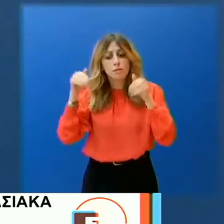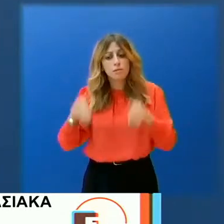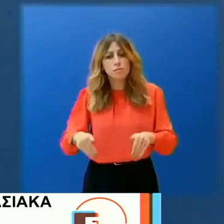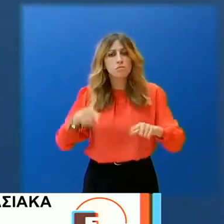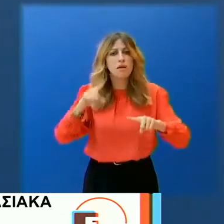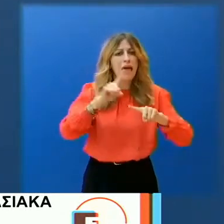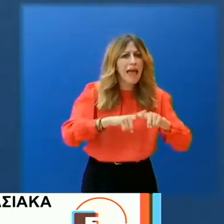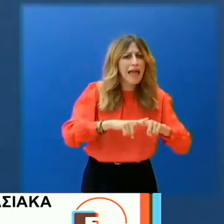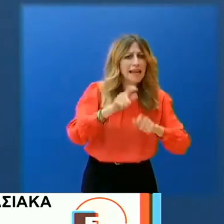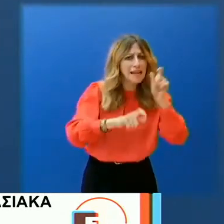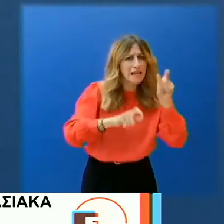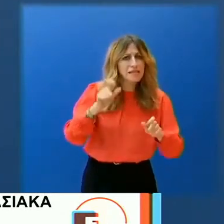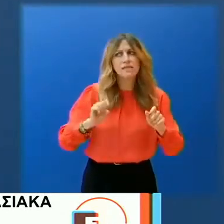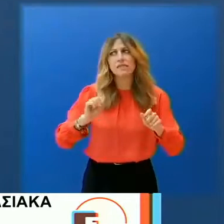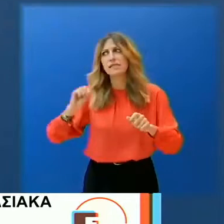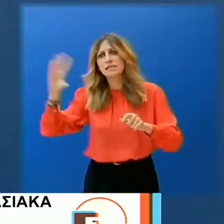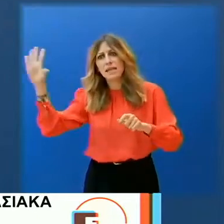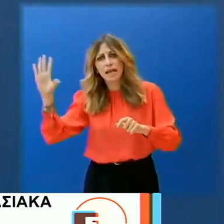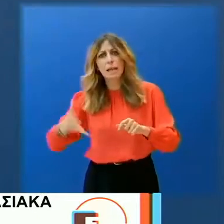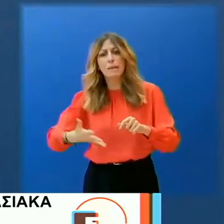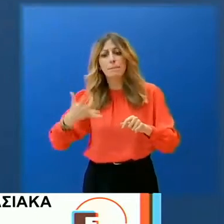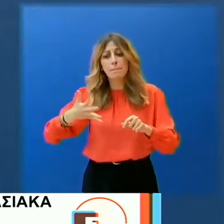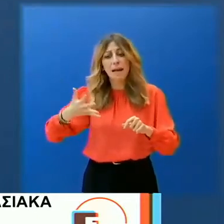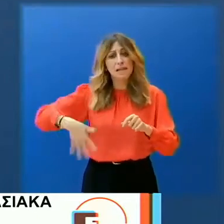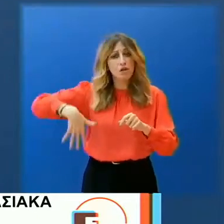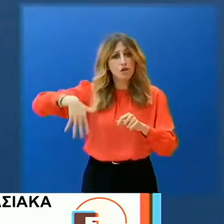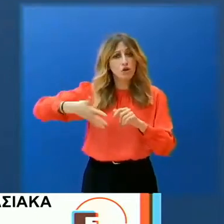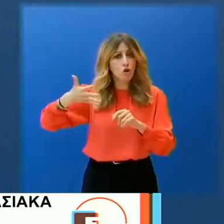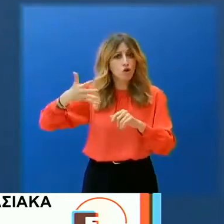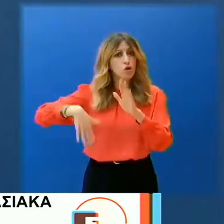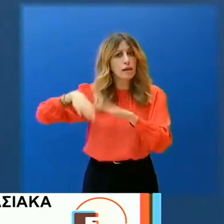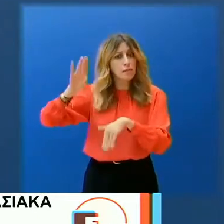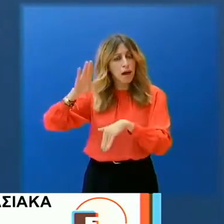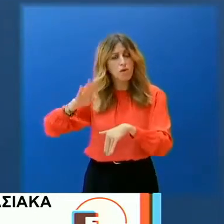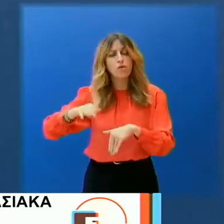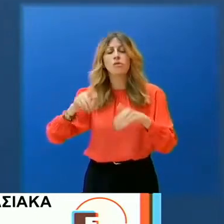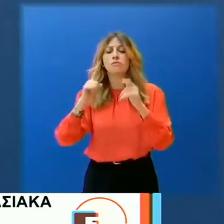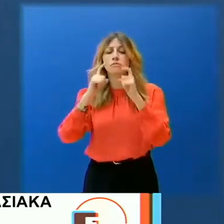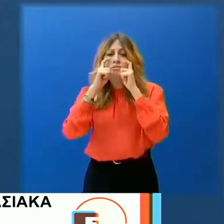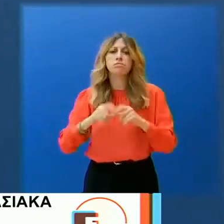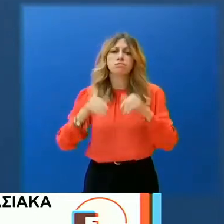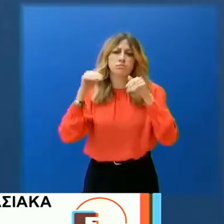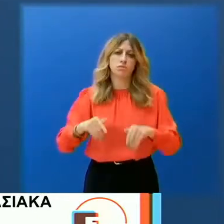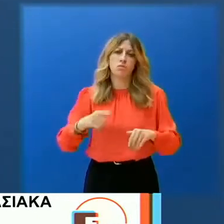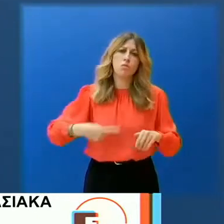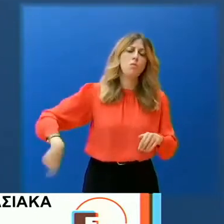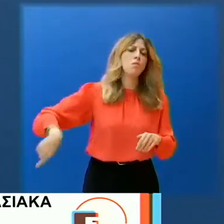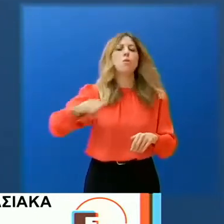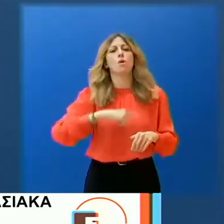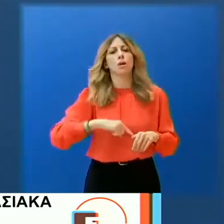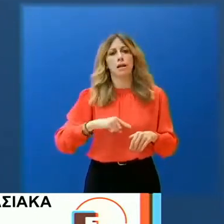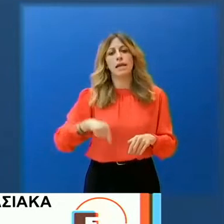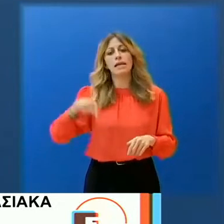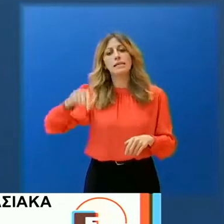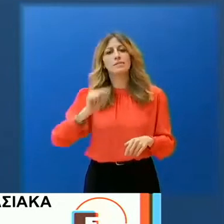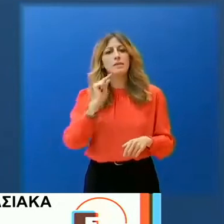Λεπτομέρειες για το άνοιγμα του τουρισμού θα ανακοινωθούν και σήμερα το απόγευμα από τον αρμόδιο Υπουργό κ. Χάρη Θεοχάρη.